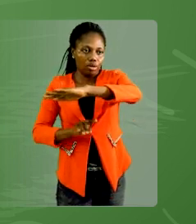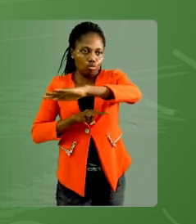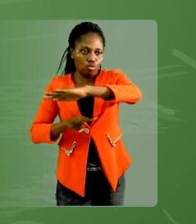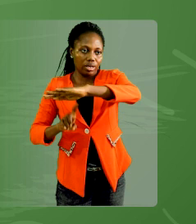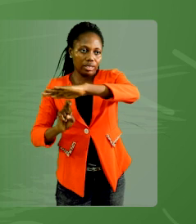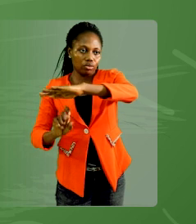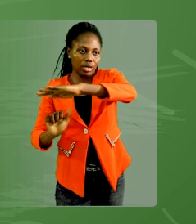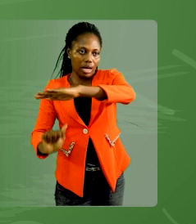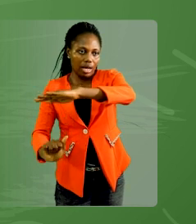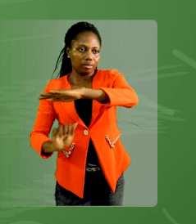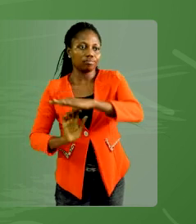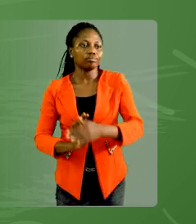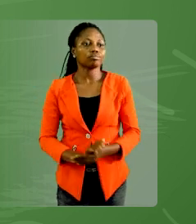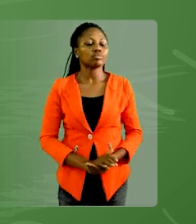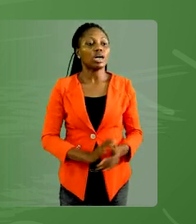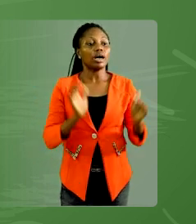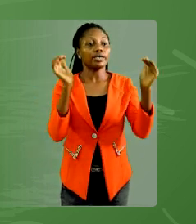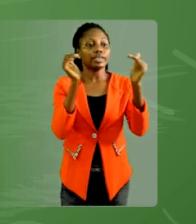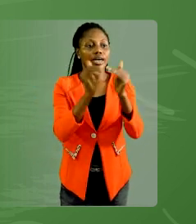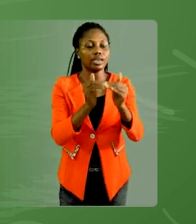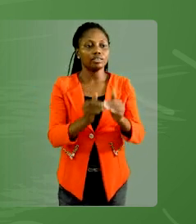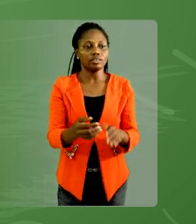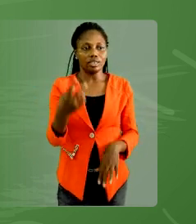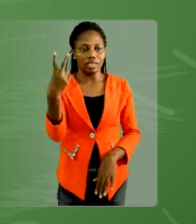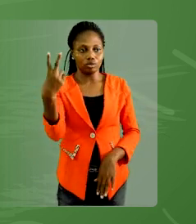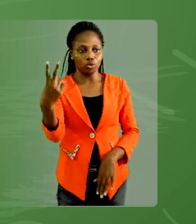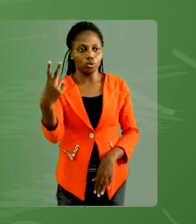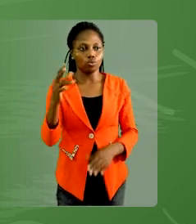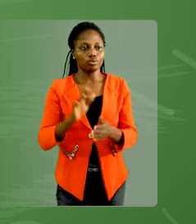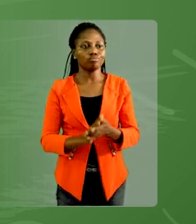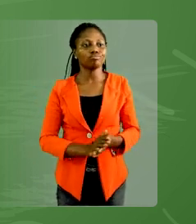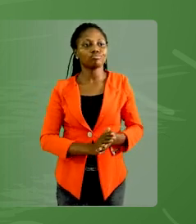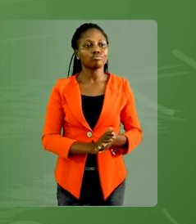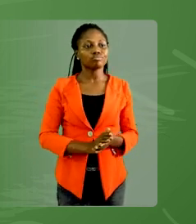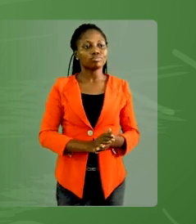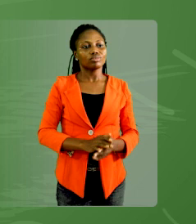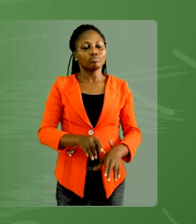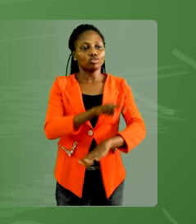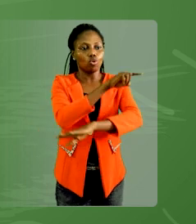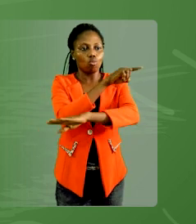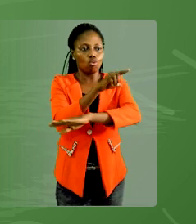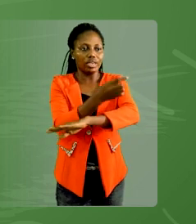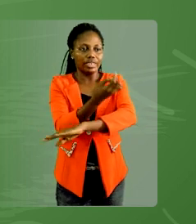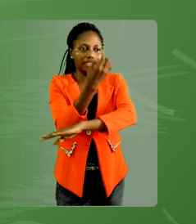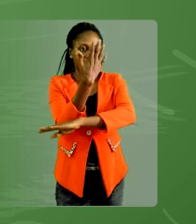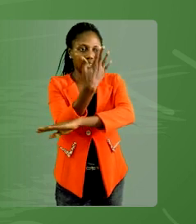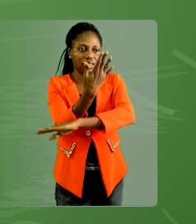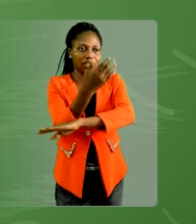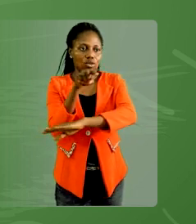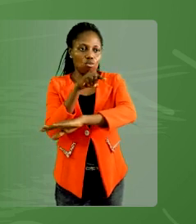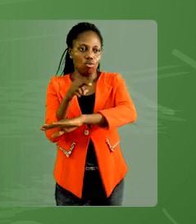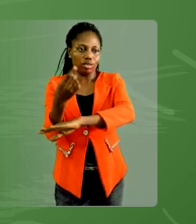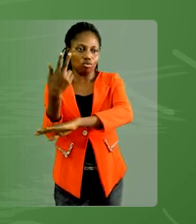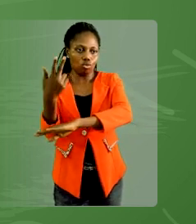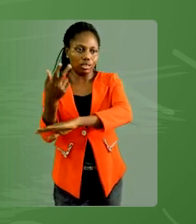B moins x de A. Ce qui est égal à moins 5 moins 3 sur moins